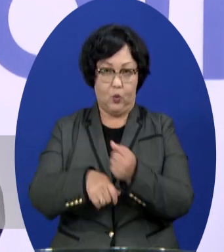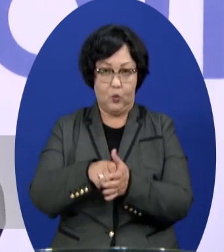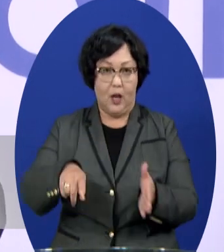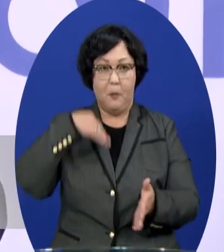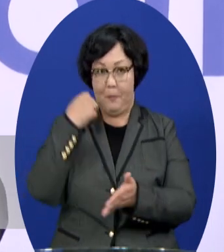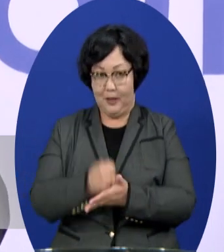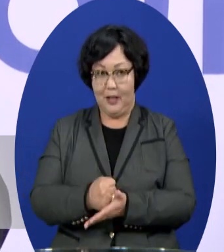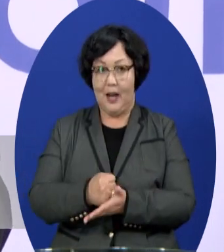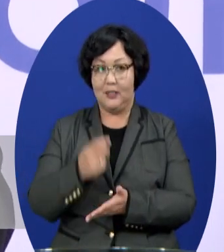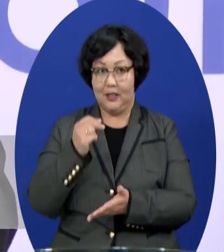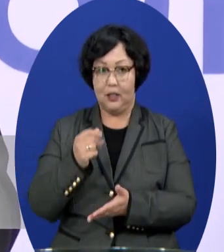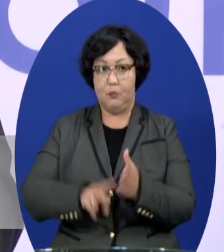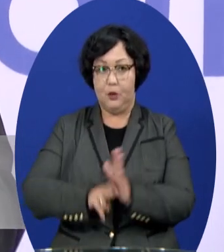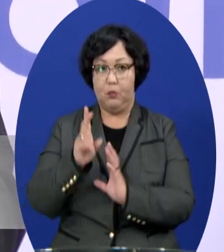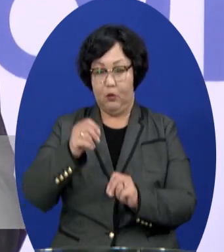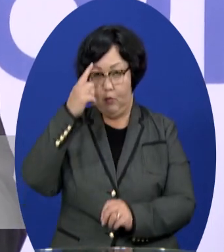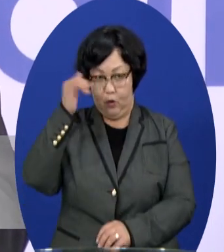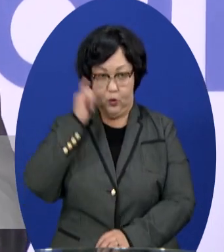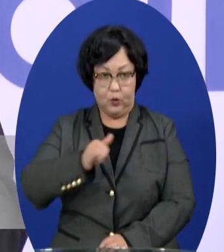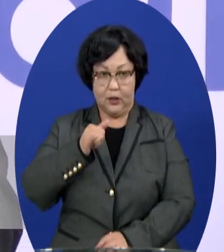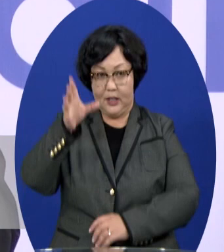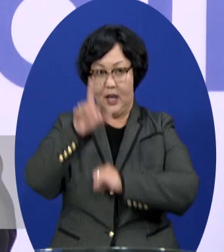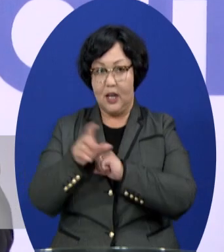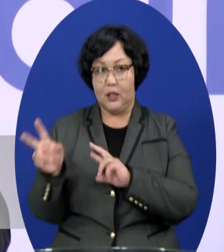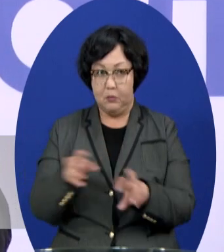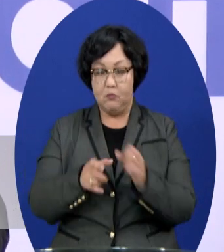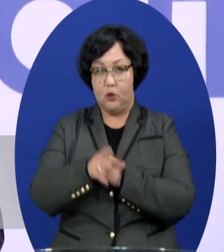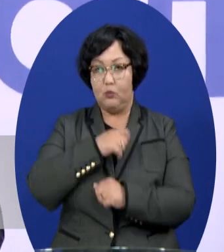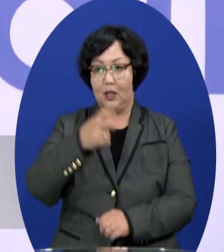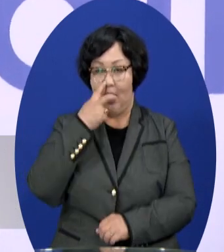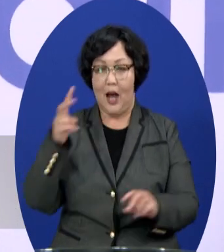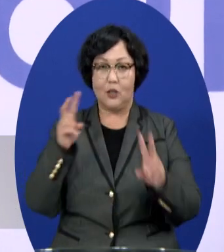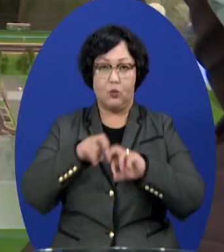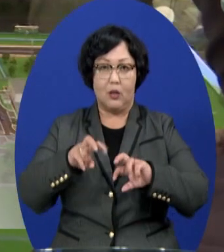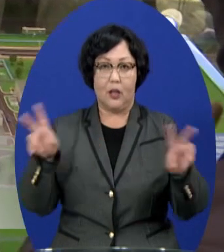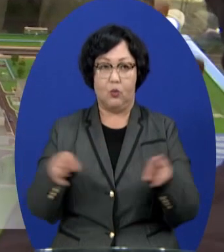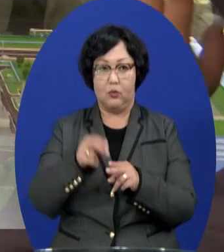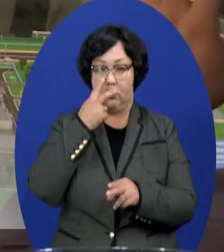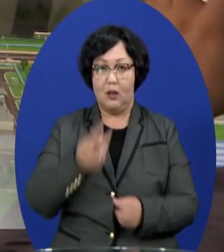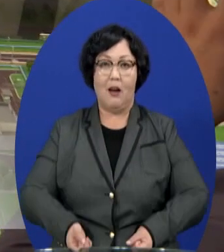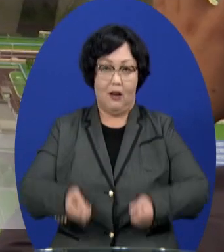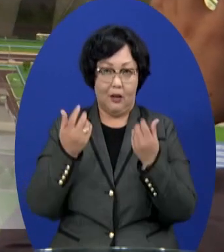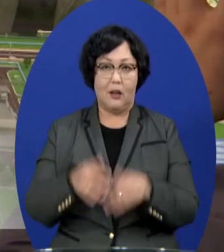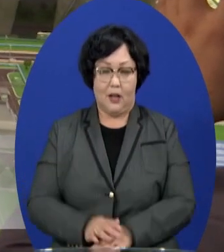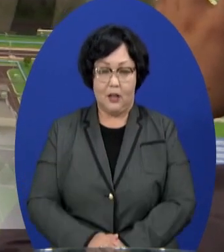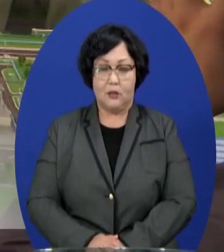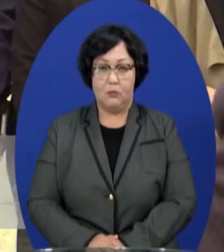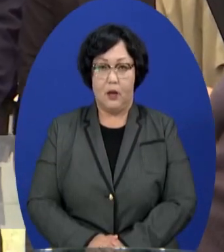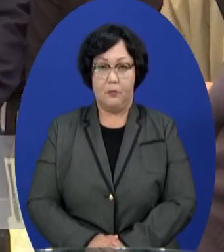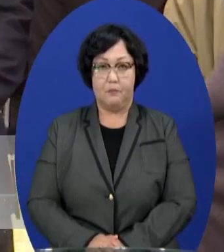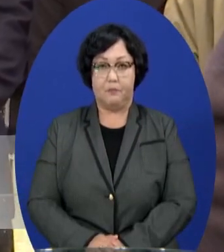хэмээн манай эрдэмтэд мэрэгжилтэн судлаач нар үзэж дүгнэж гаргасан байдаг. Одоо судалтын нэг